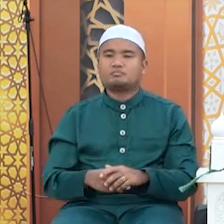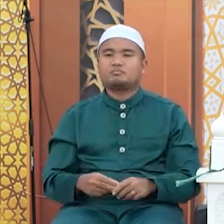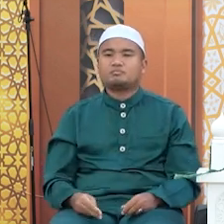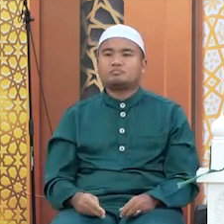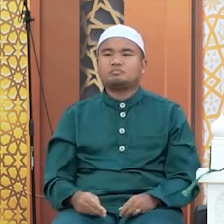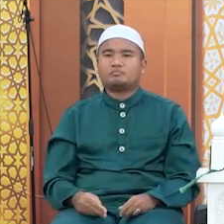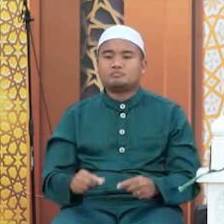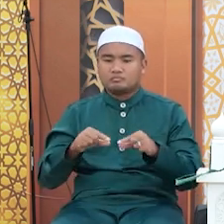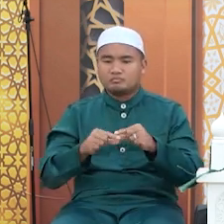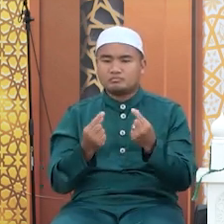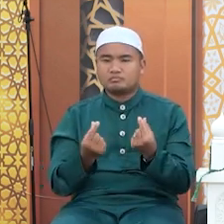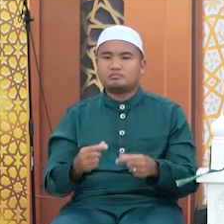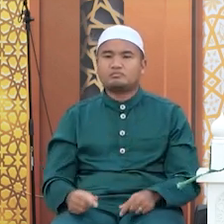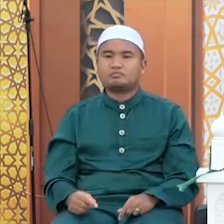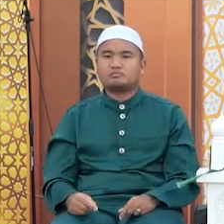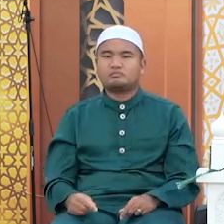Dahsyat.